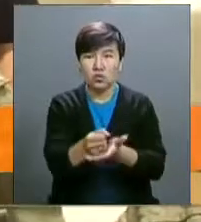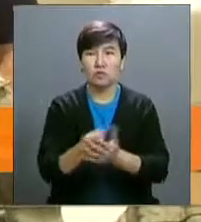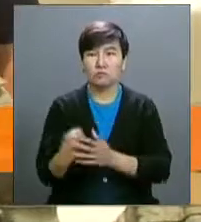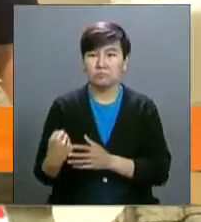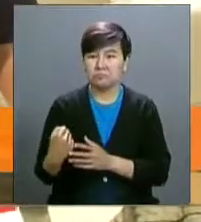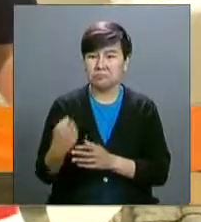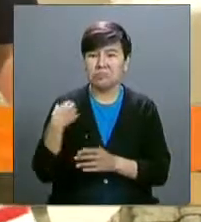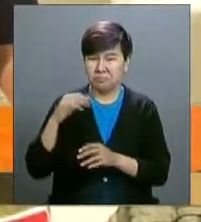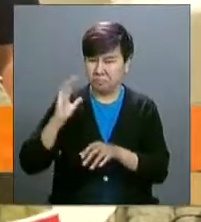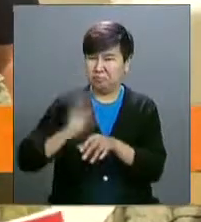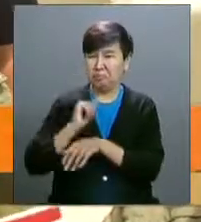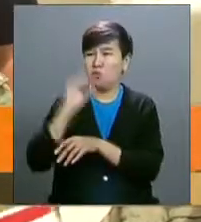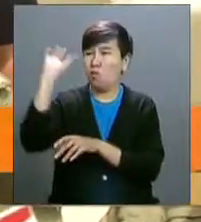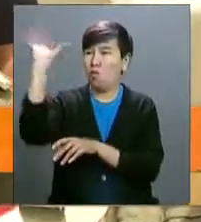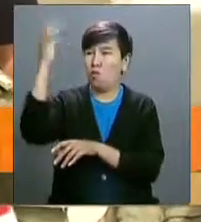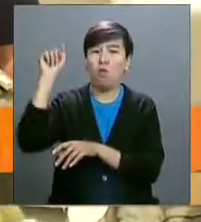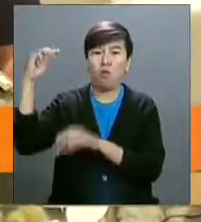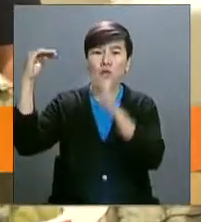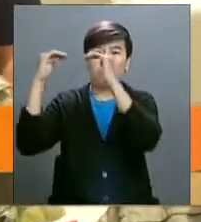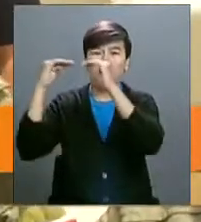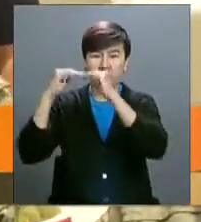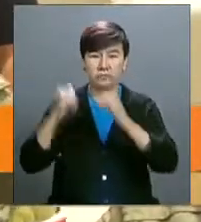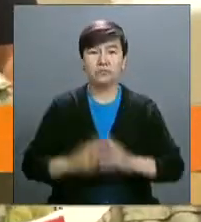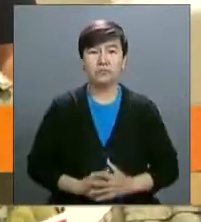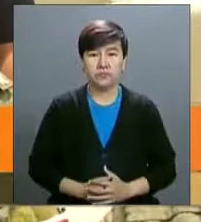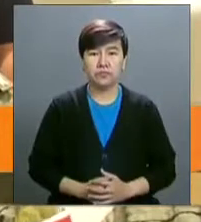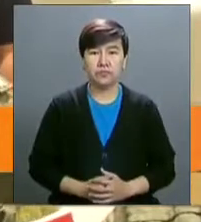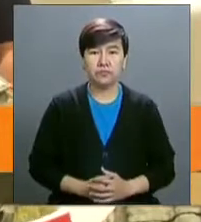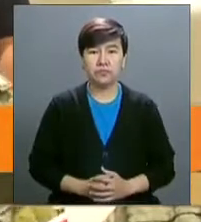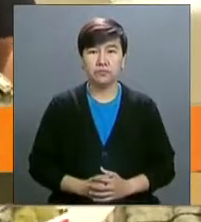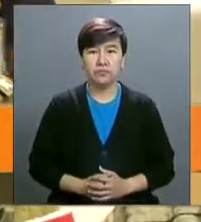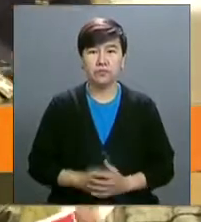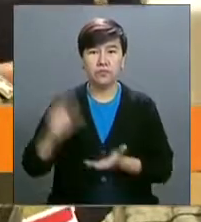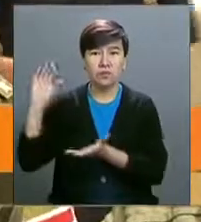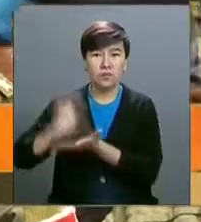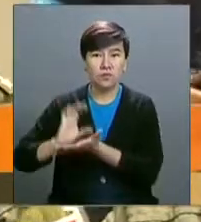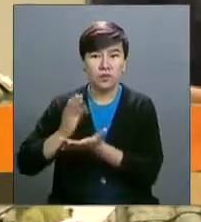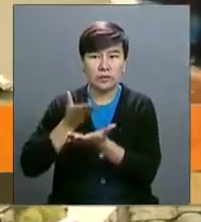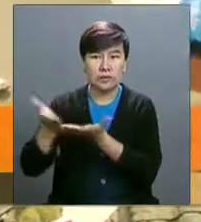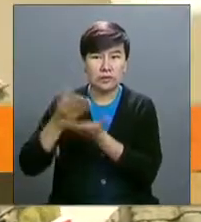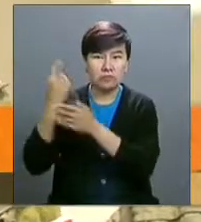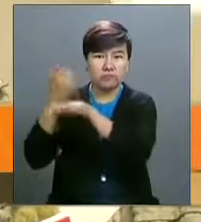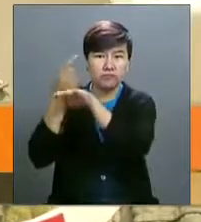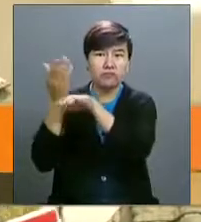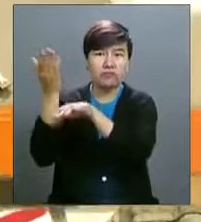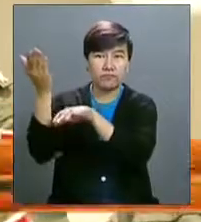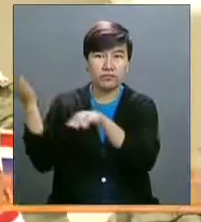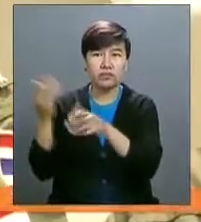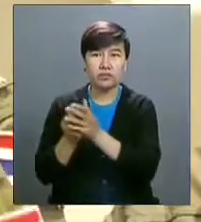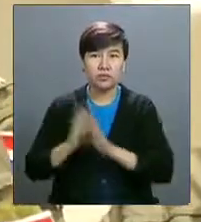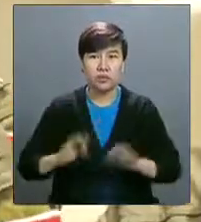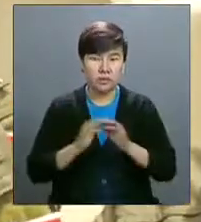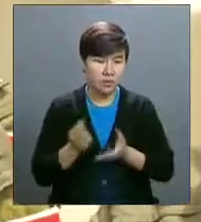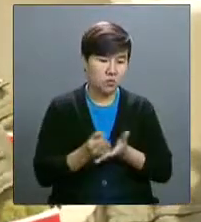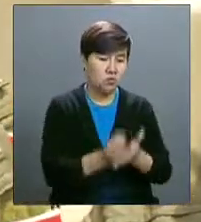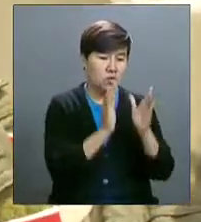ระดับโลกระดับที่ท็อปของโลกการจัดหาอากาศยานครั้งนี้เป็นการจัดหาอากาศยานเพื่อไว้ช่วยคนโดยแท้น